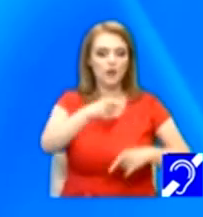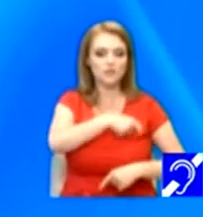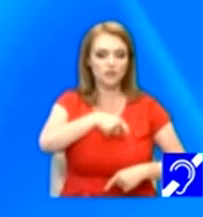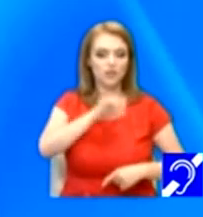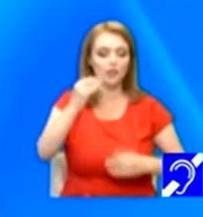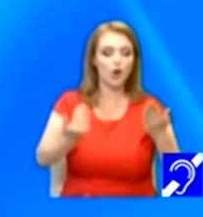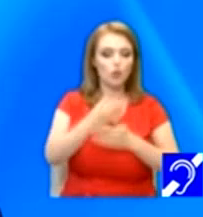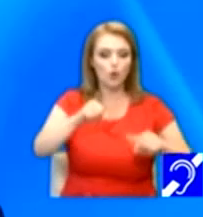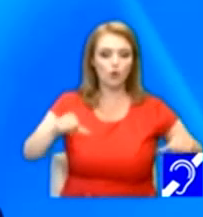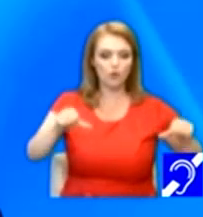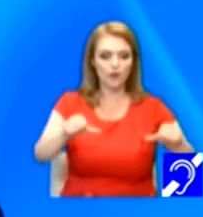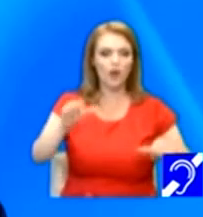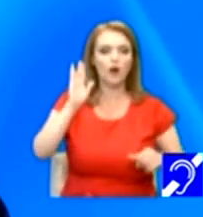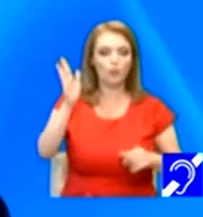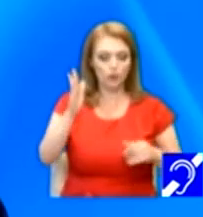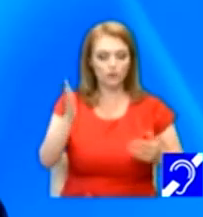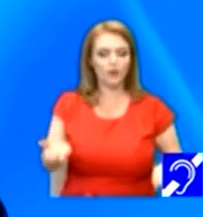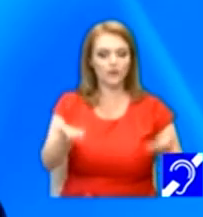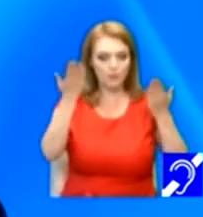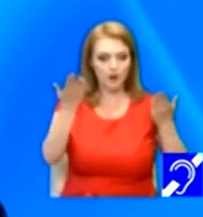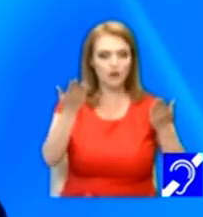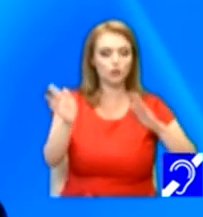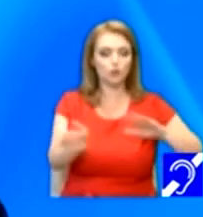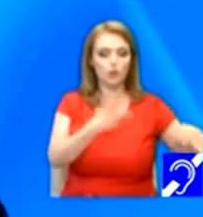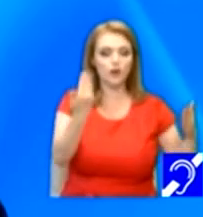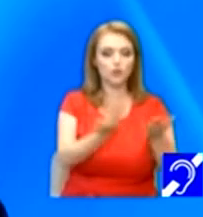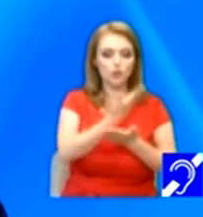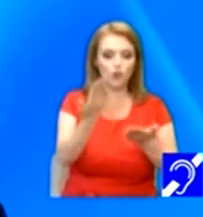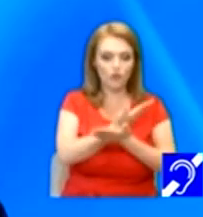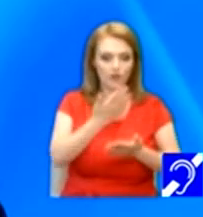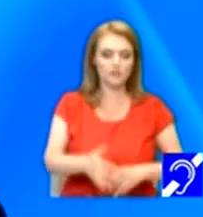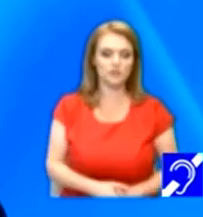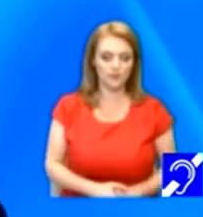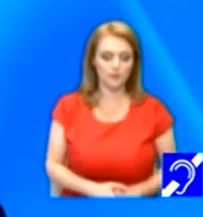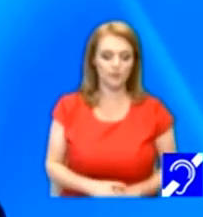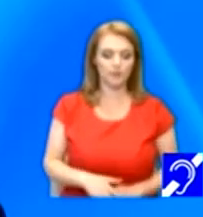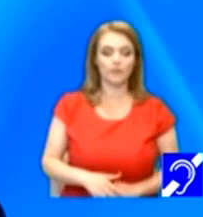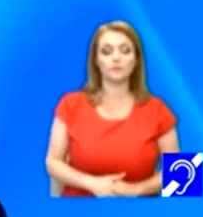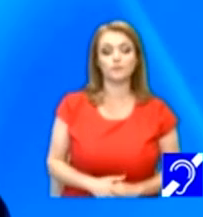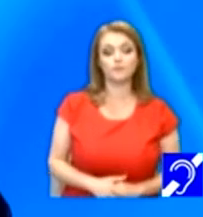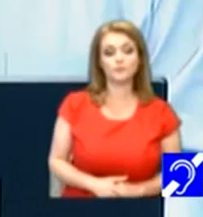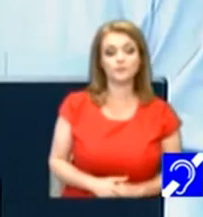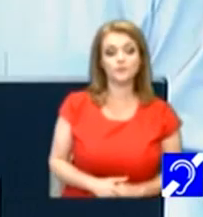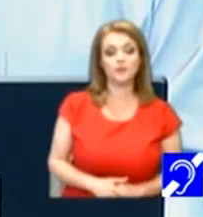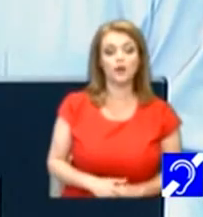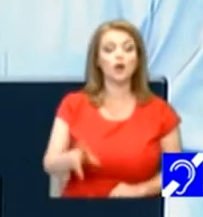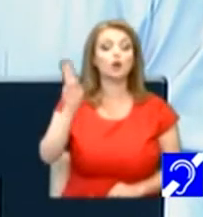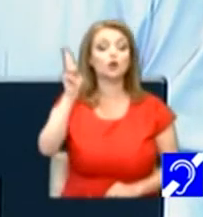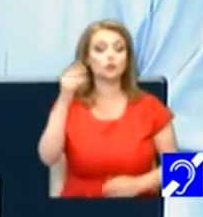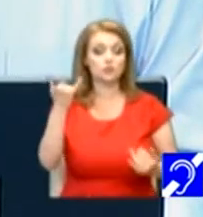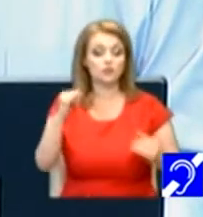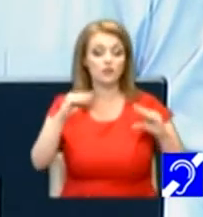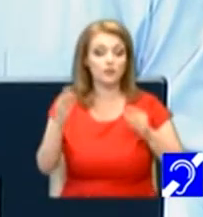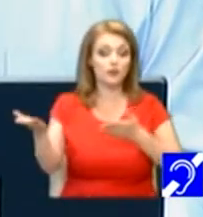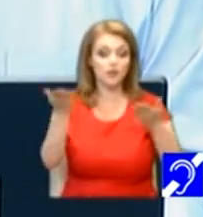noului guvern, vom discuta imediat după telejurnal, într-o ediție specială moderată de jurnalistul TVR Mihai Rădulescu. Cine sunt invitații, aflăm